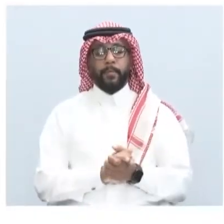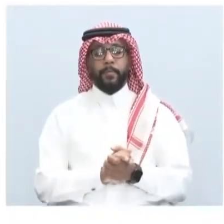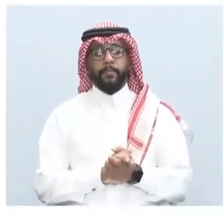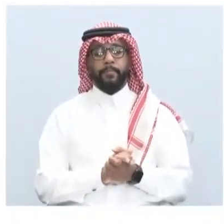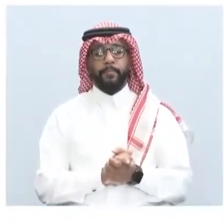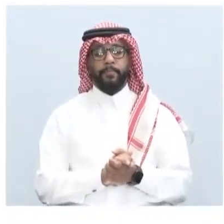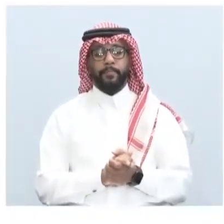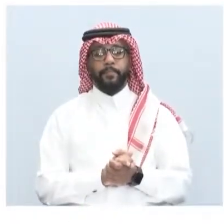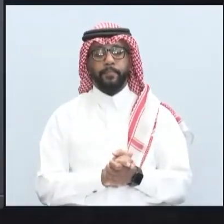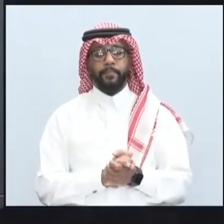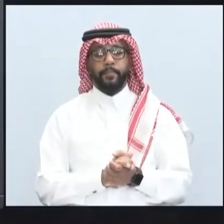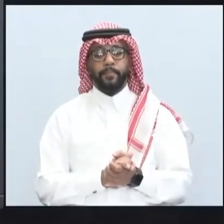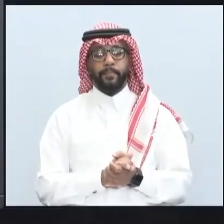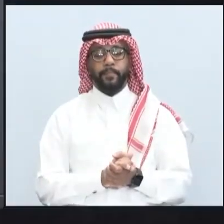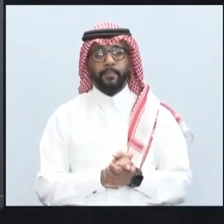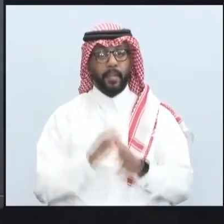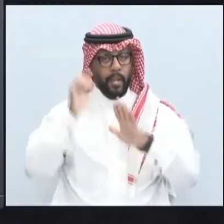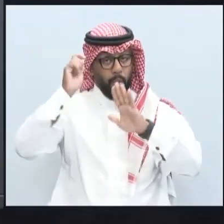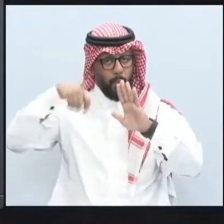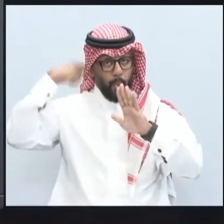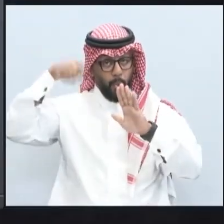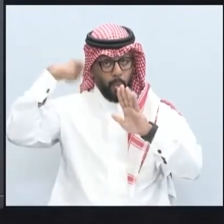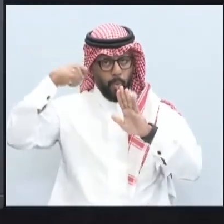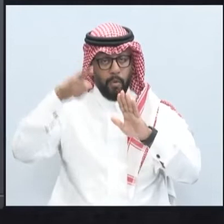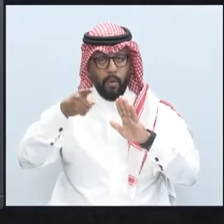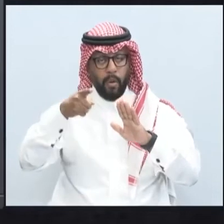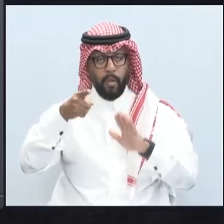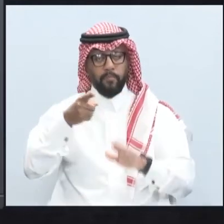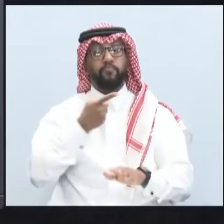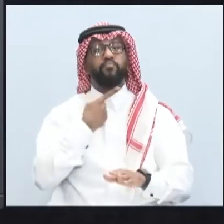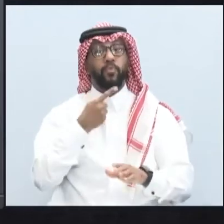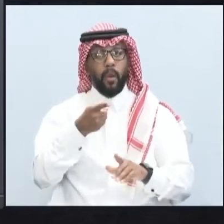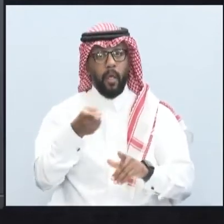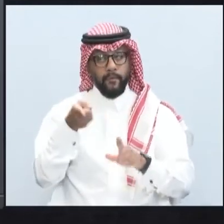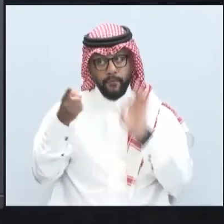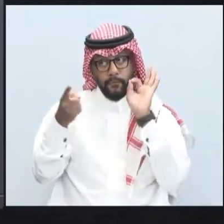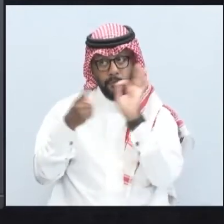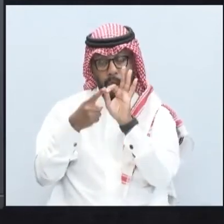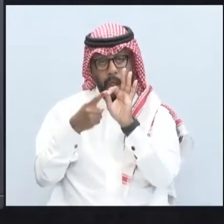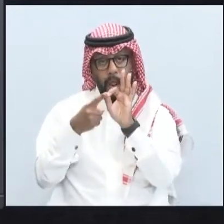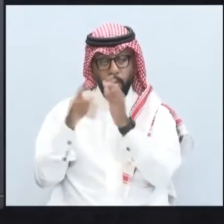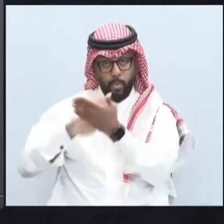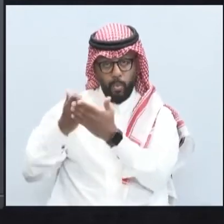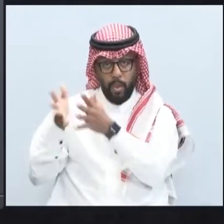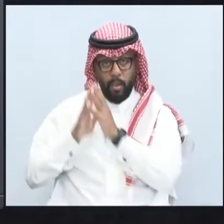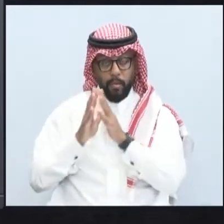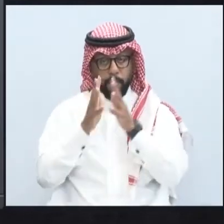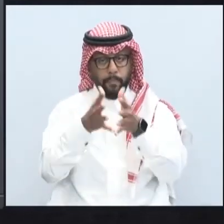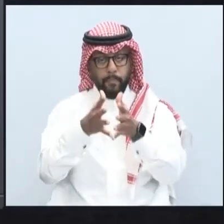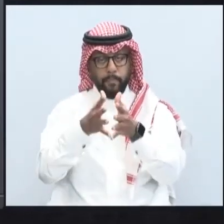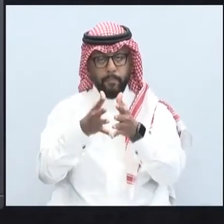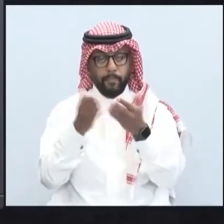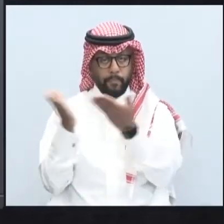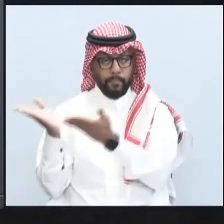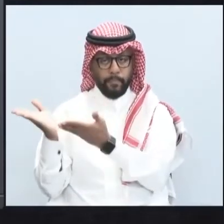الان يا ابنائه سان نتابع هذا المقطع التعليمي ارجو بارك الله فيكم انكم بالمتابعه الجيده